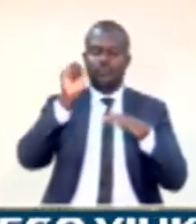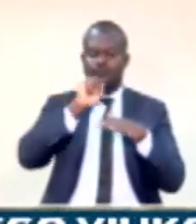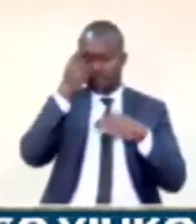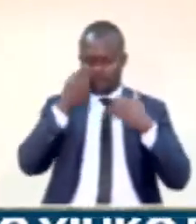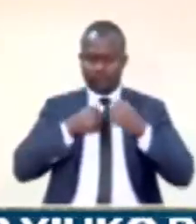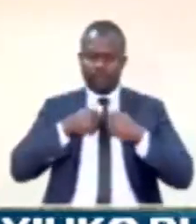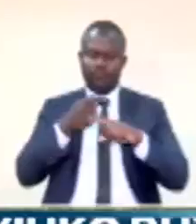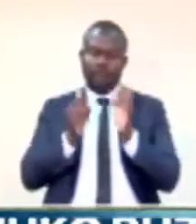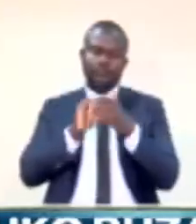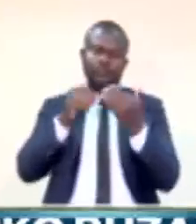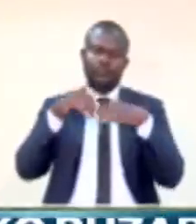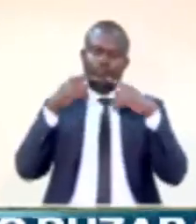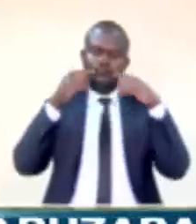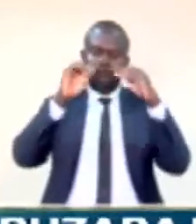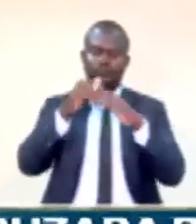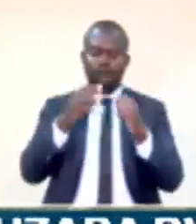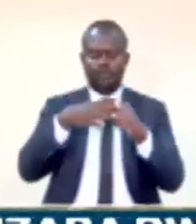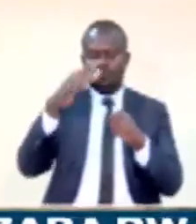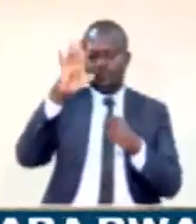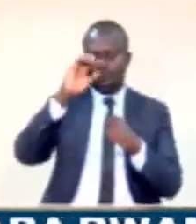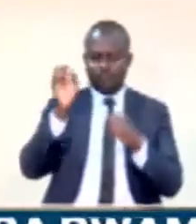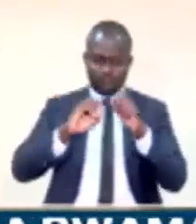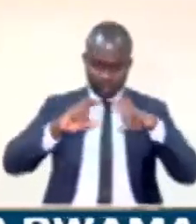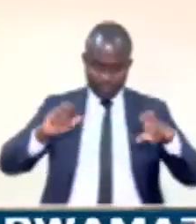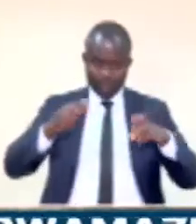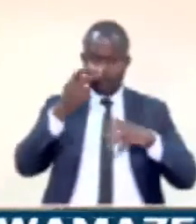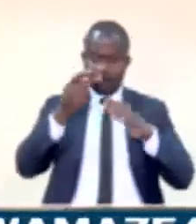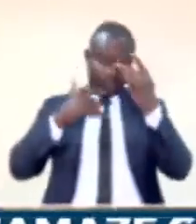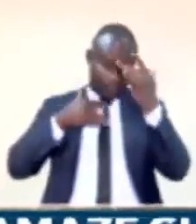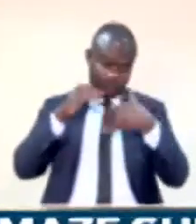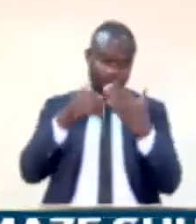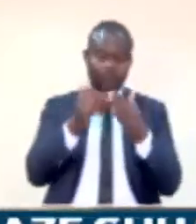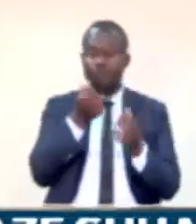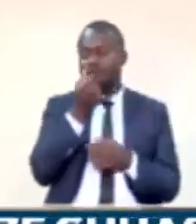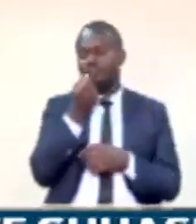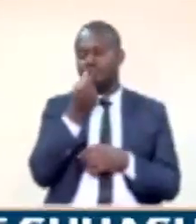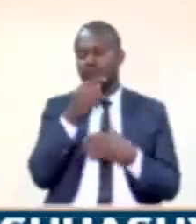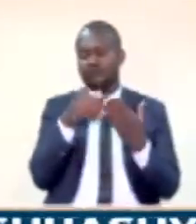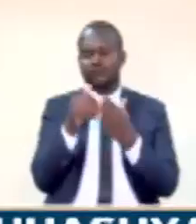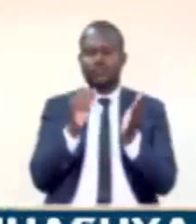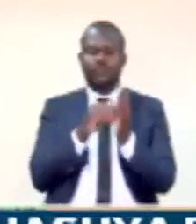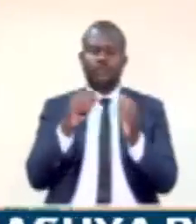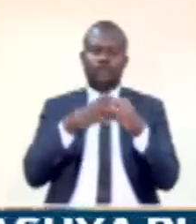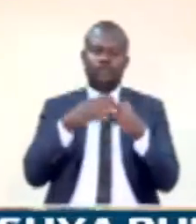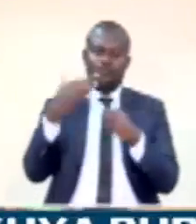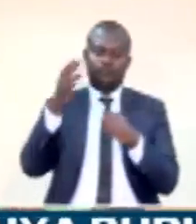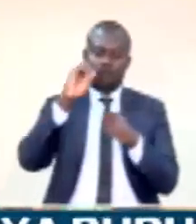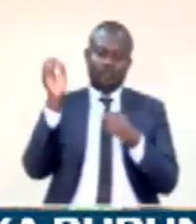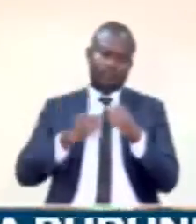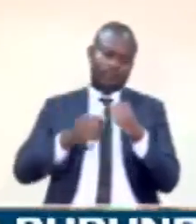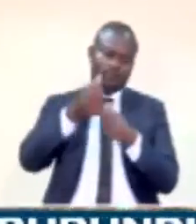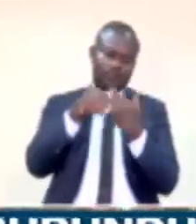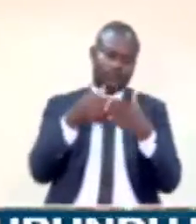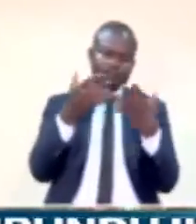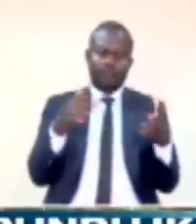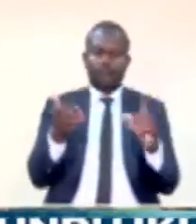Rwanda kandi ivuga ko 95% by'abipimishije bagasanga baranduye bazaba bafata imiti igabanya ubukana ndetse 95% byabo